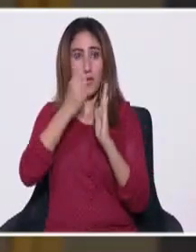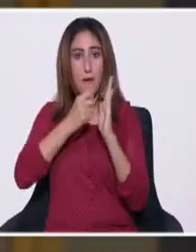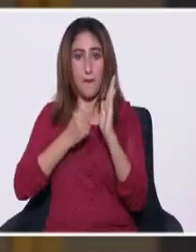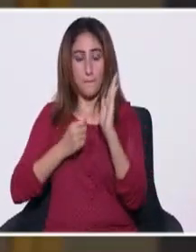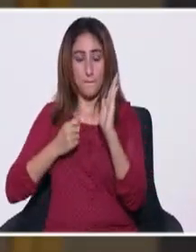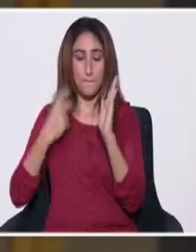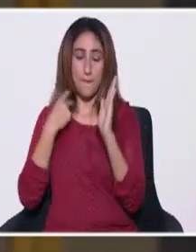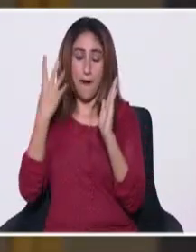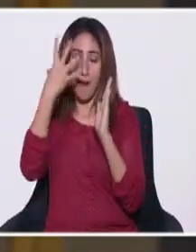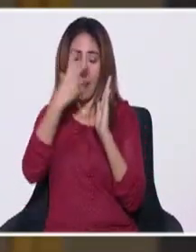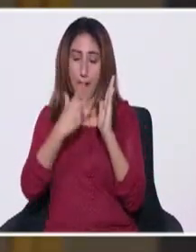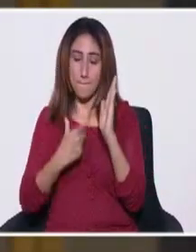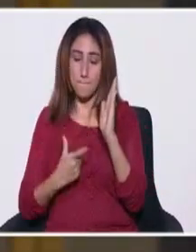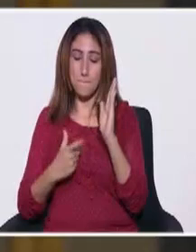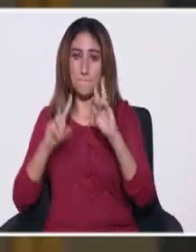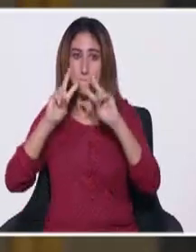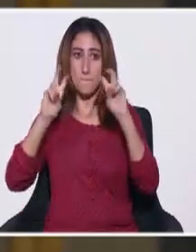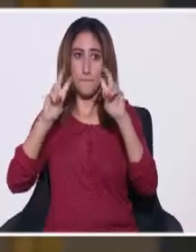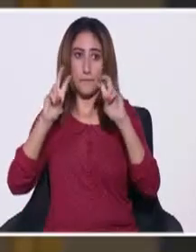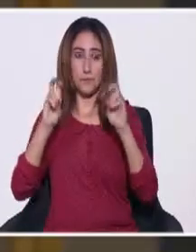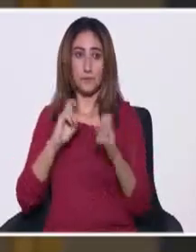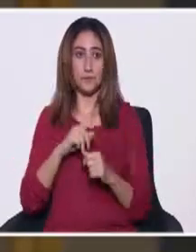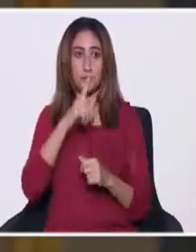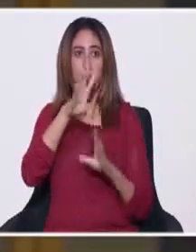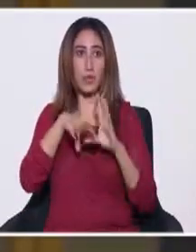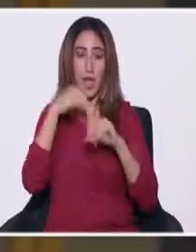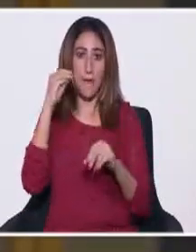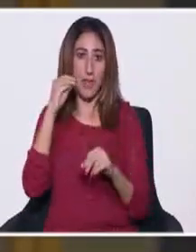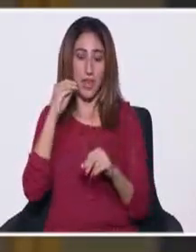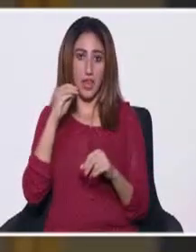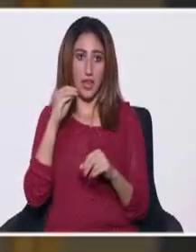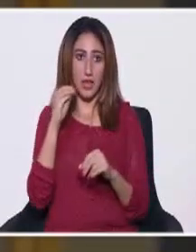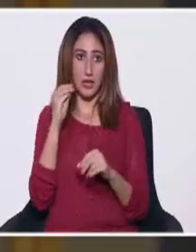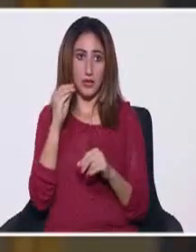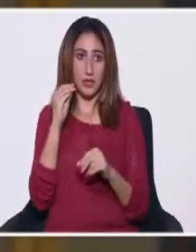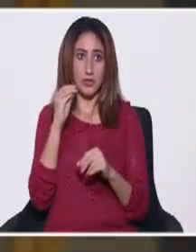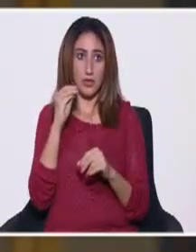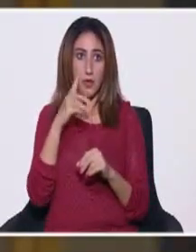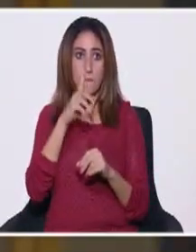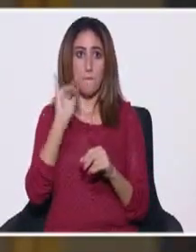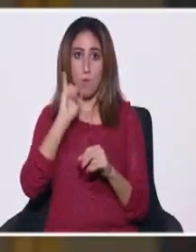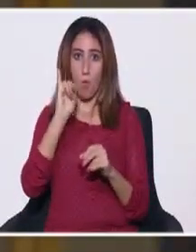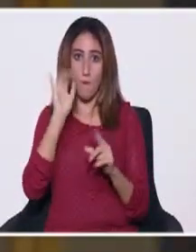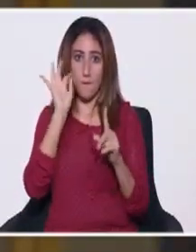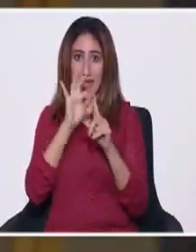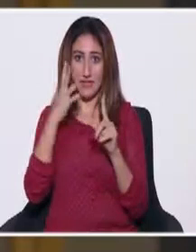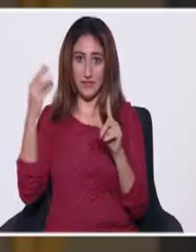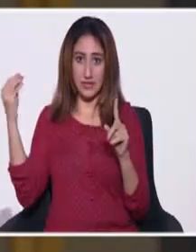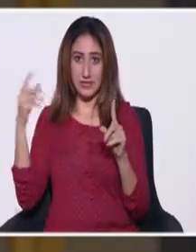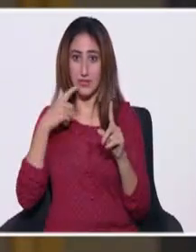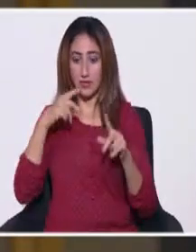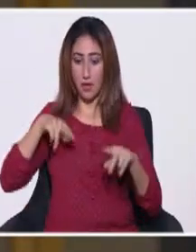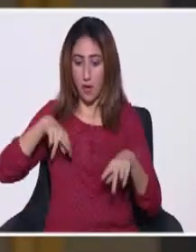ازاي؟ التقليل هيكون بتوعيه، لان انا عندي المبادره عباره عن محاور كتير، منهم الإعاقة